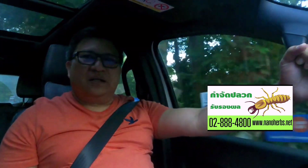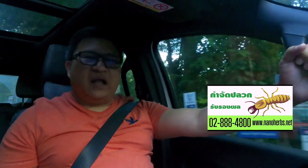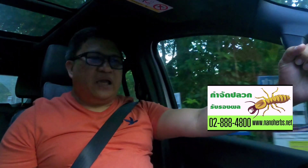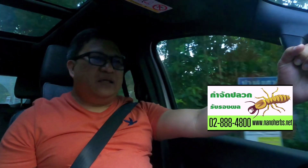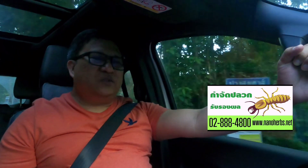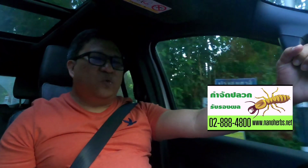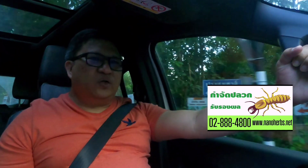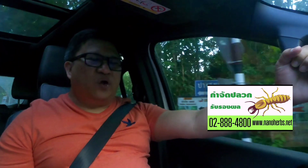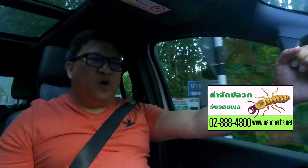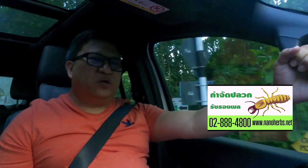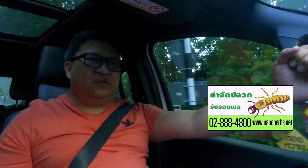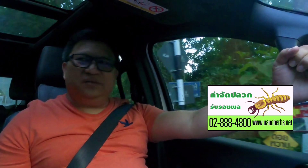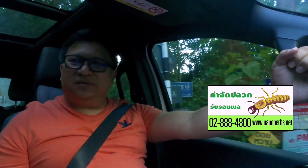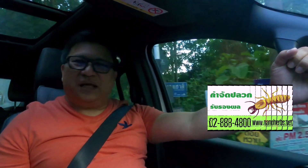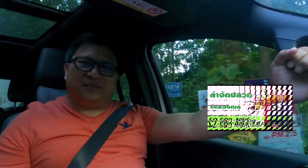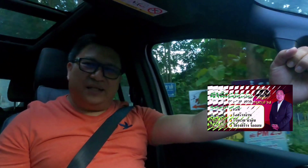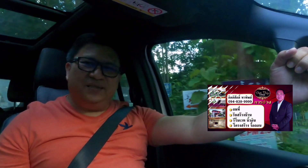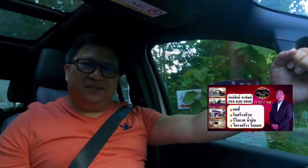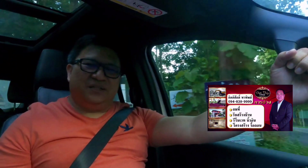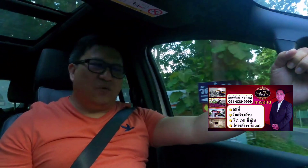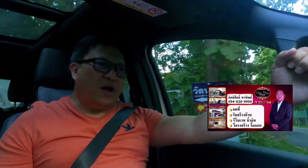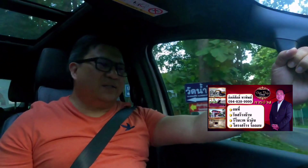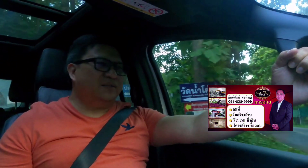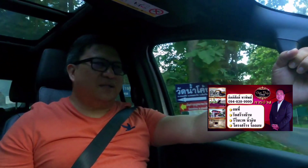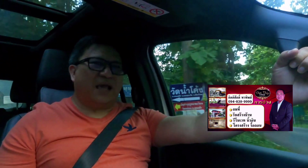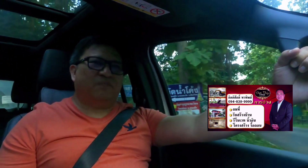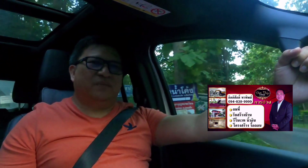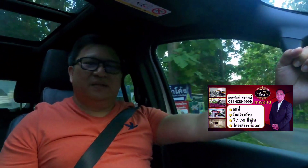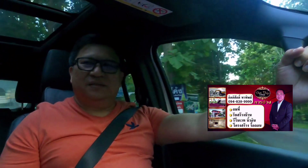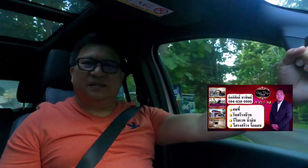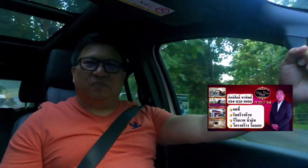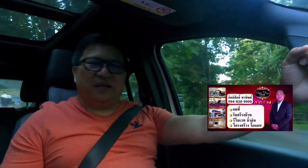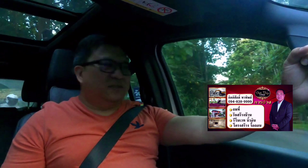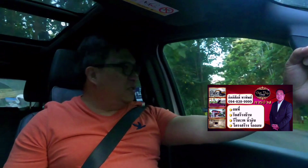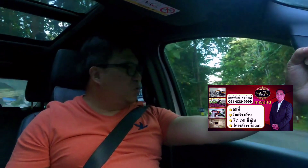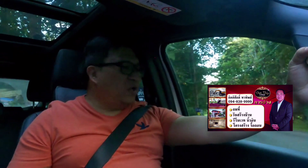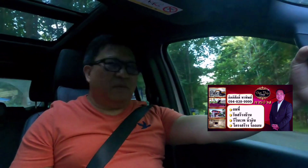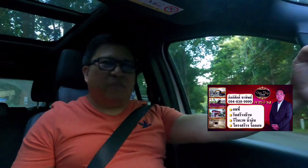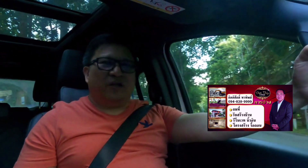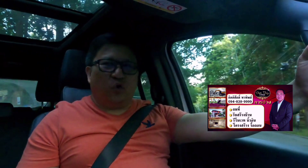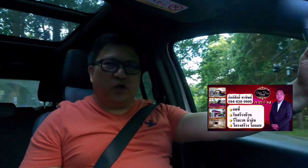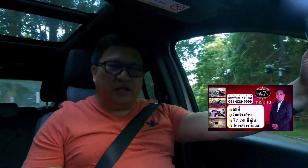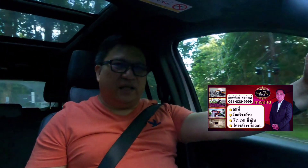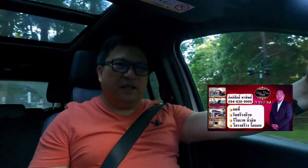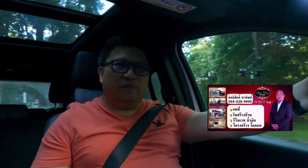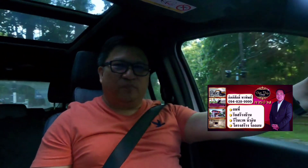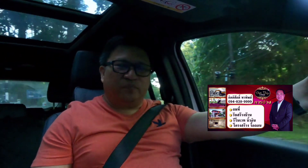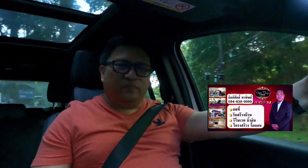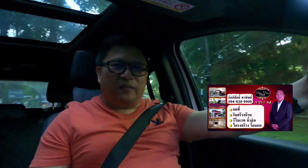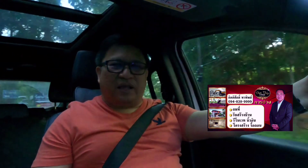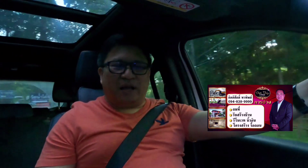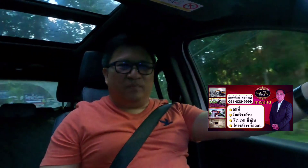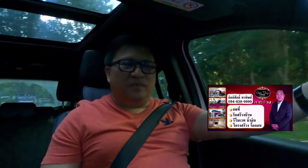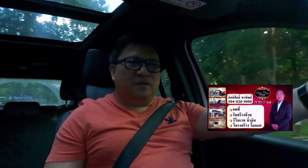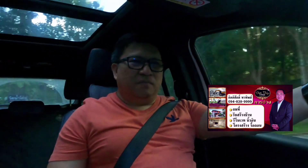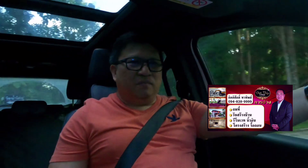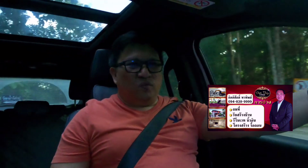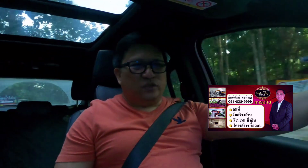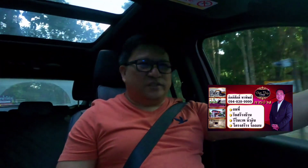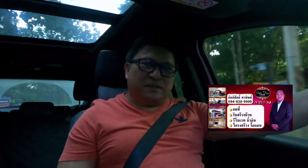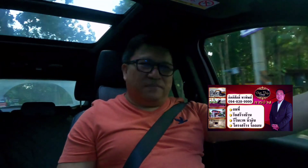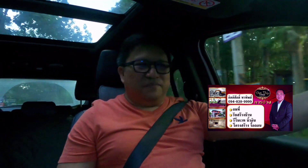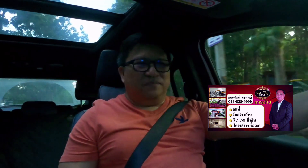นส่วนของ throws it even time.ชิดทาศนะครับซึงเปลี่ยนชื่อตวเนื เป็โทนี่ ,